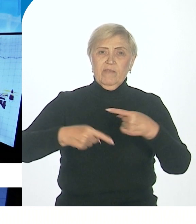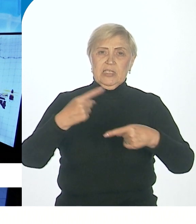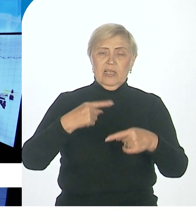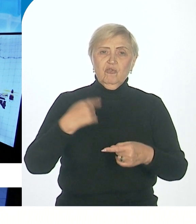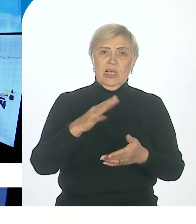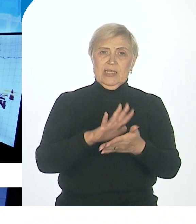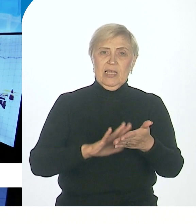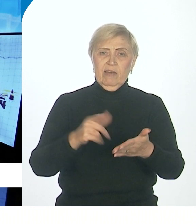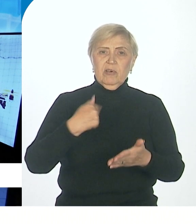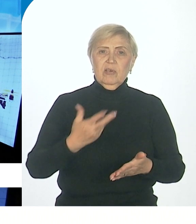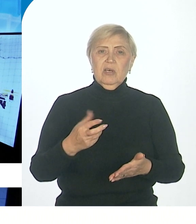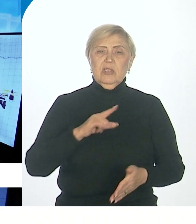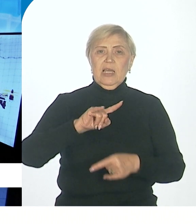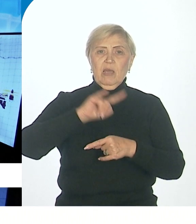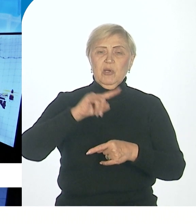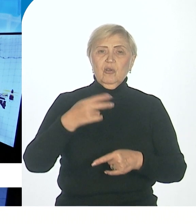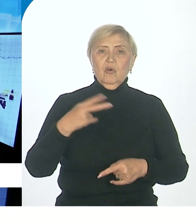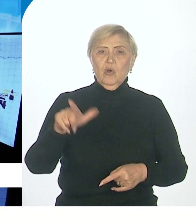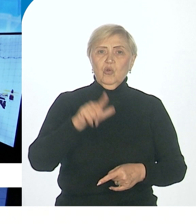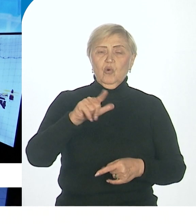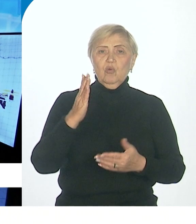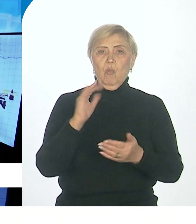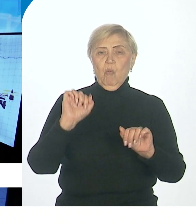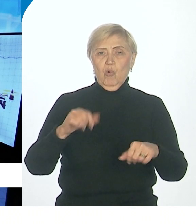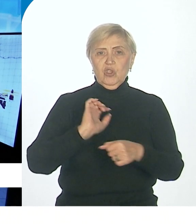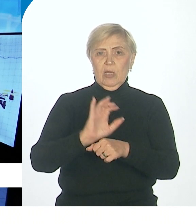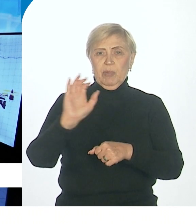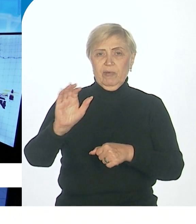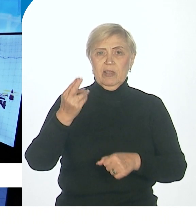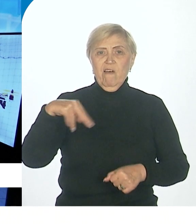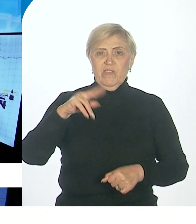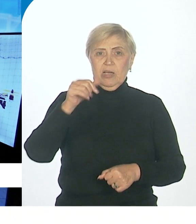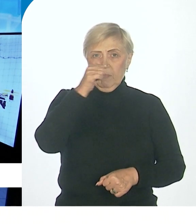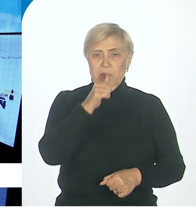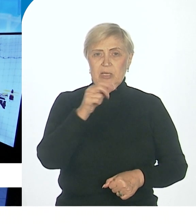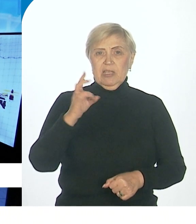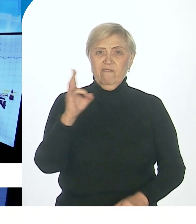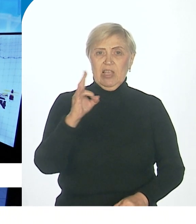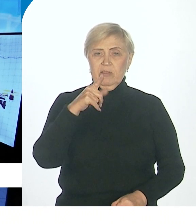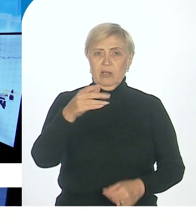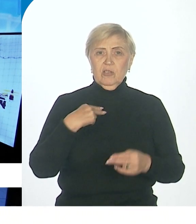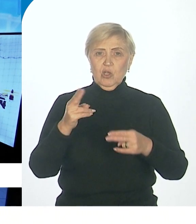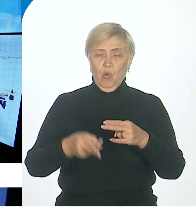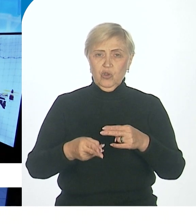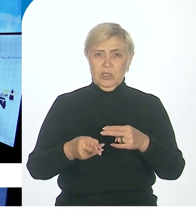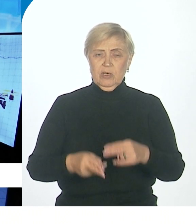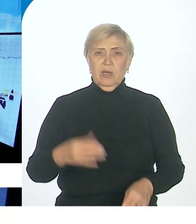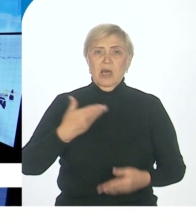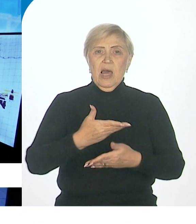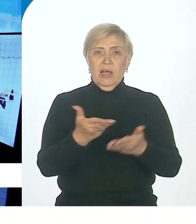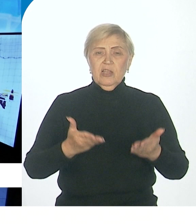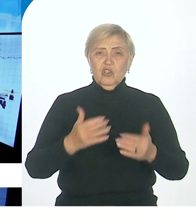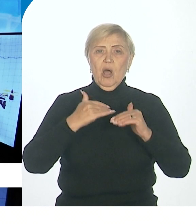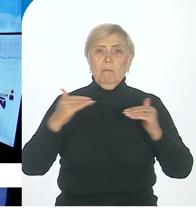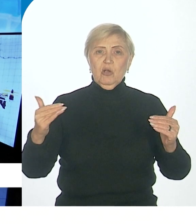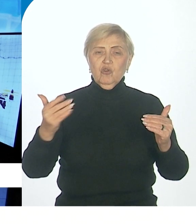следующие заявки на кибердром мы можем отправлять в декабре. То есть в ноябре у нас окончится наше